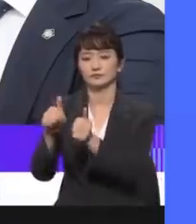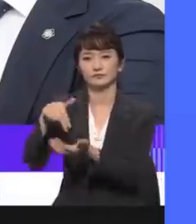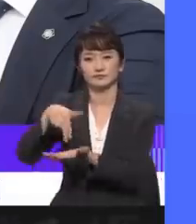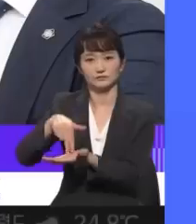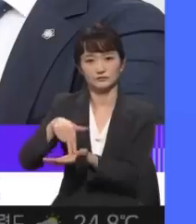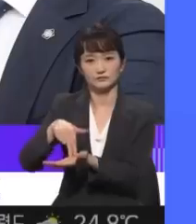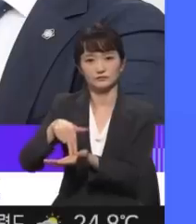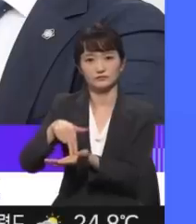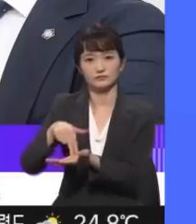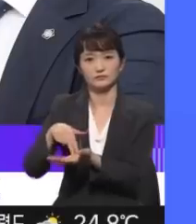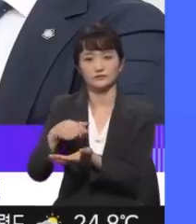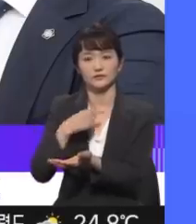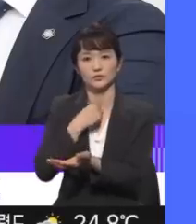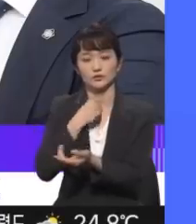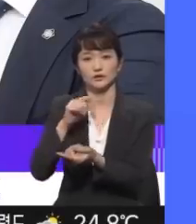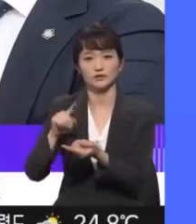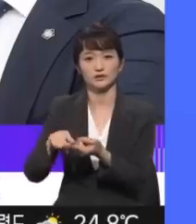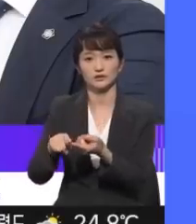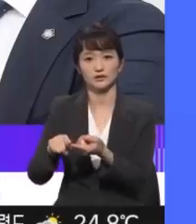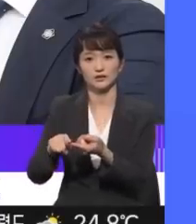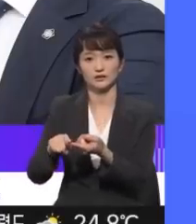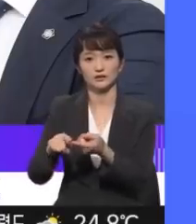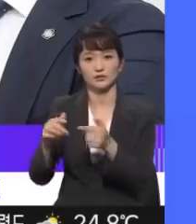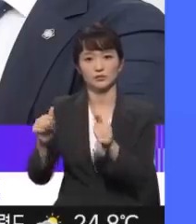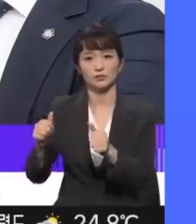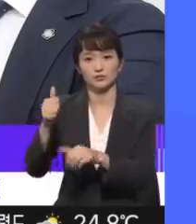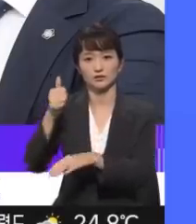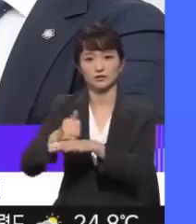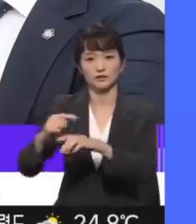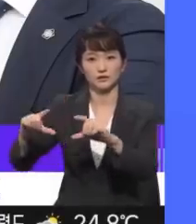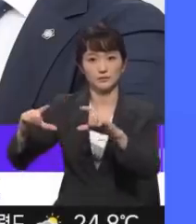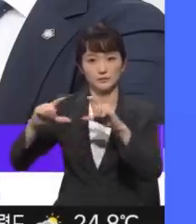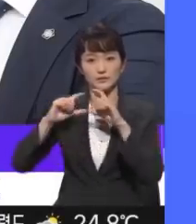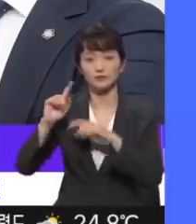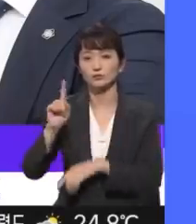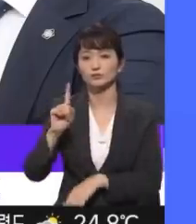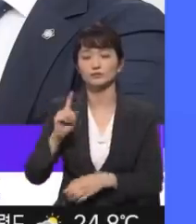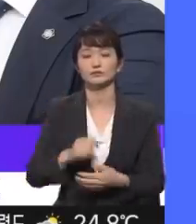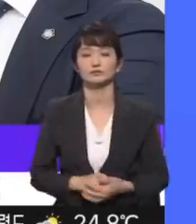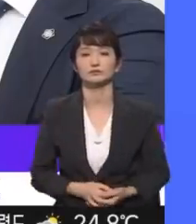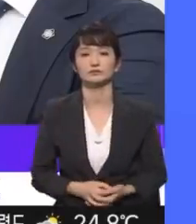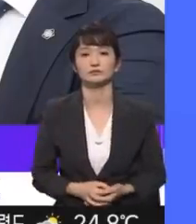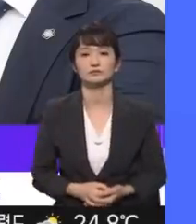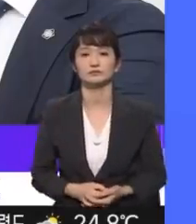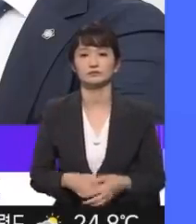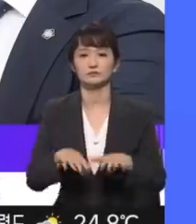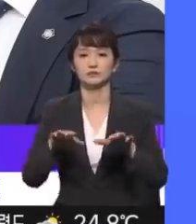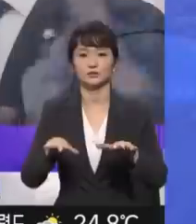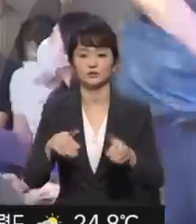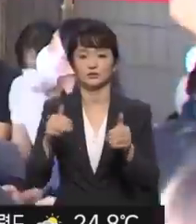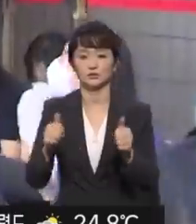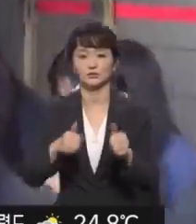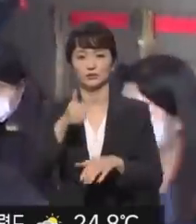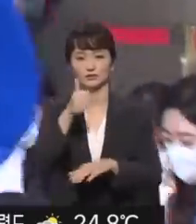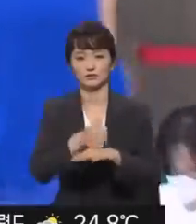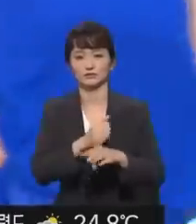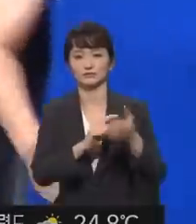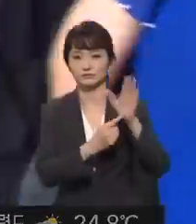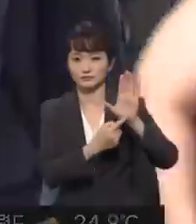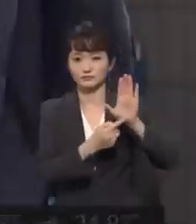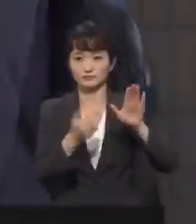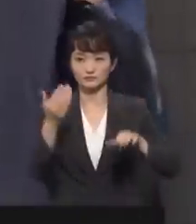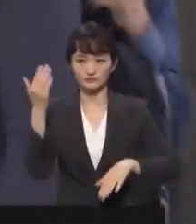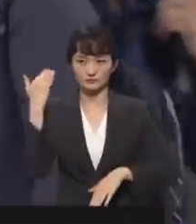원하는 대로 가처분 신청이 나왔죠 어떻습니까 예 뭐 오늘 사실 그 가처분 결정이 나왔는데요 뭐 그